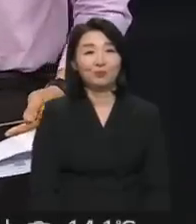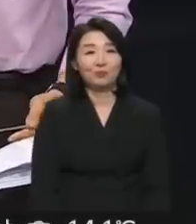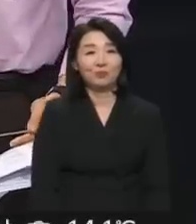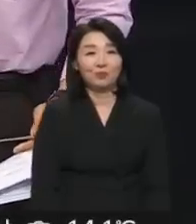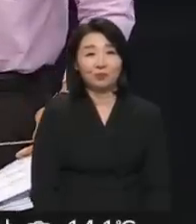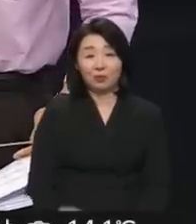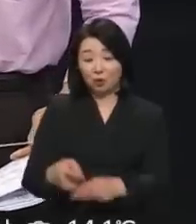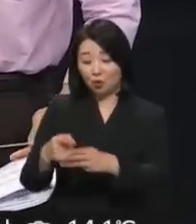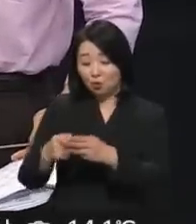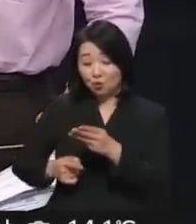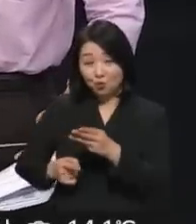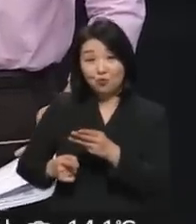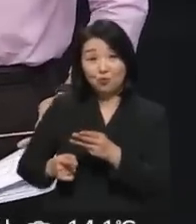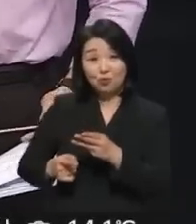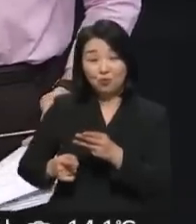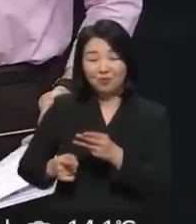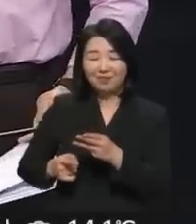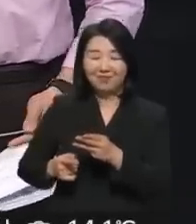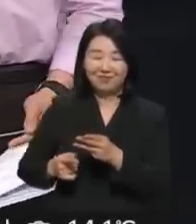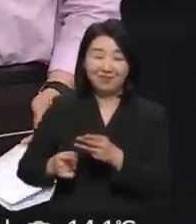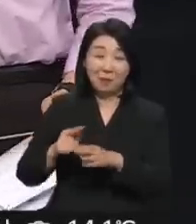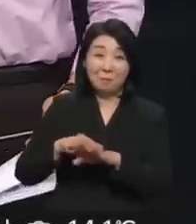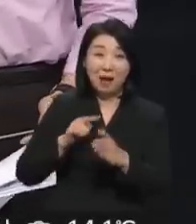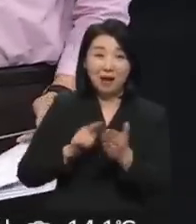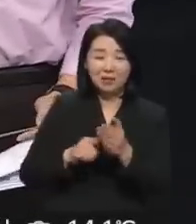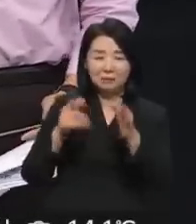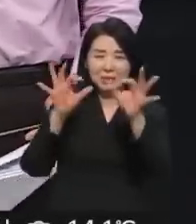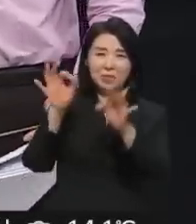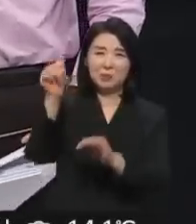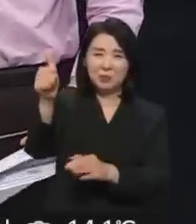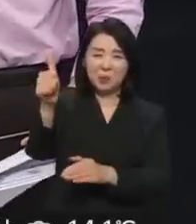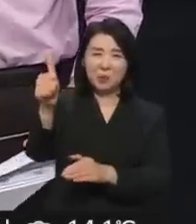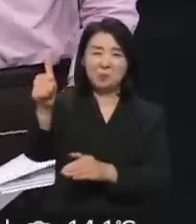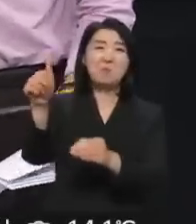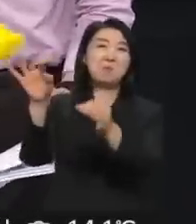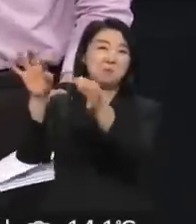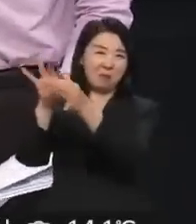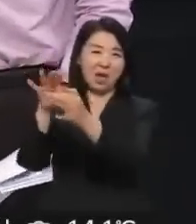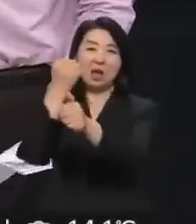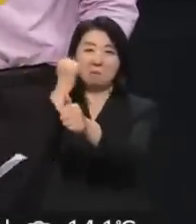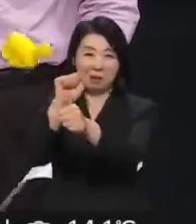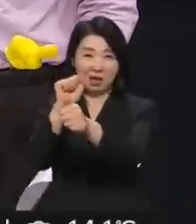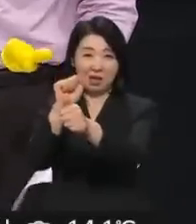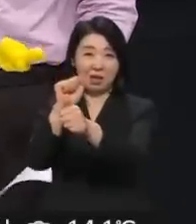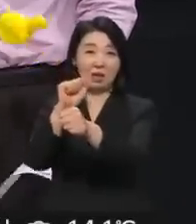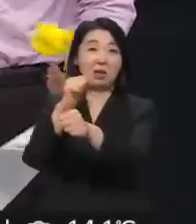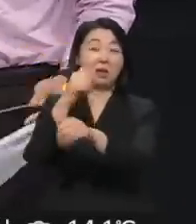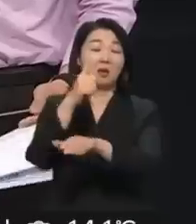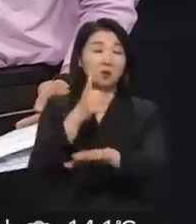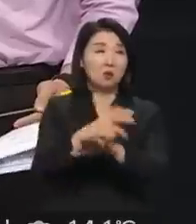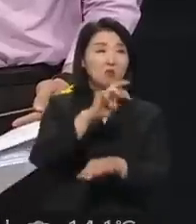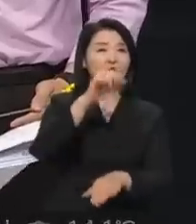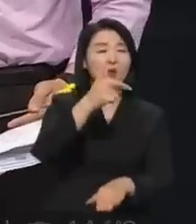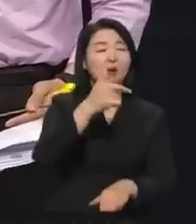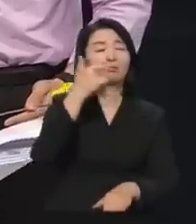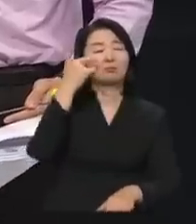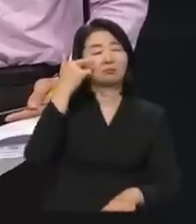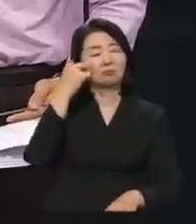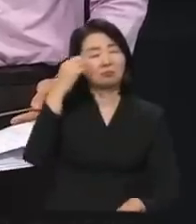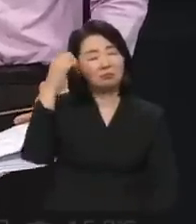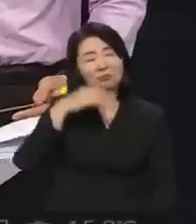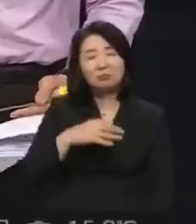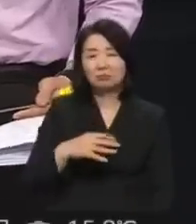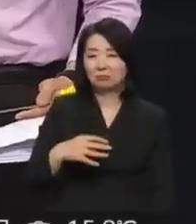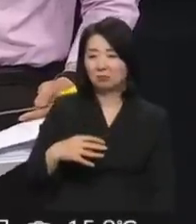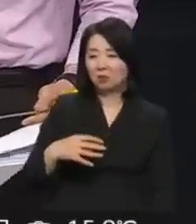당시 윤심이 사실상 김 대표를 낙점하면서 권 의원이 자의반 타의반으로 물러날 수밖에 없었던 것